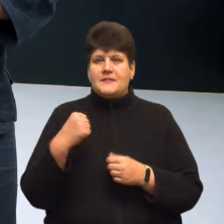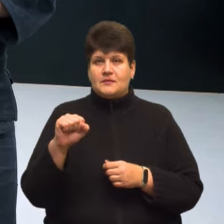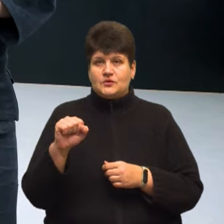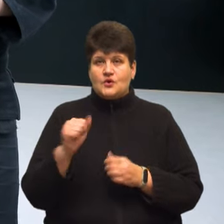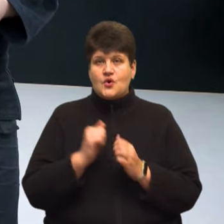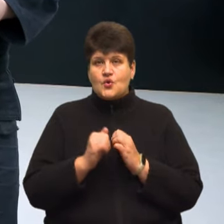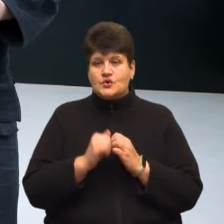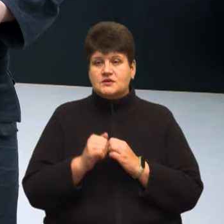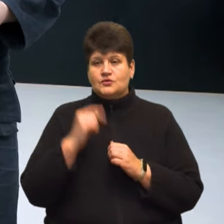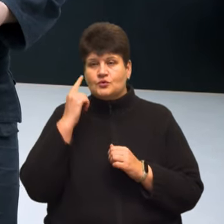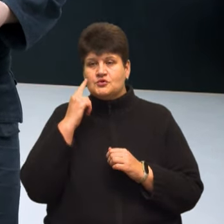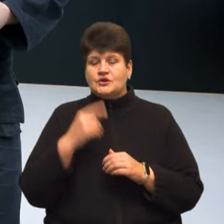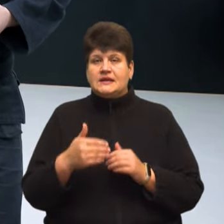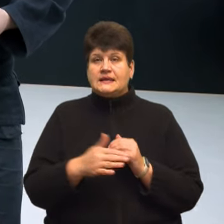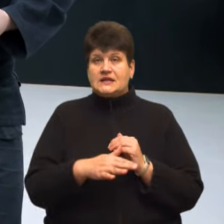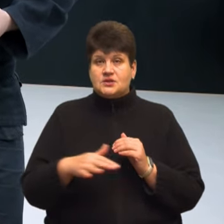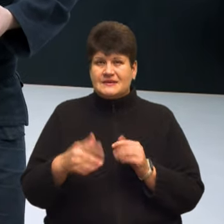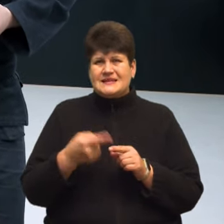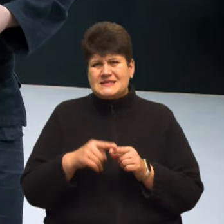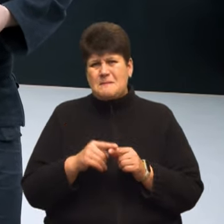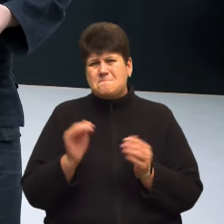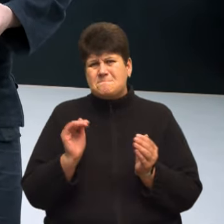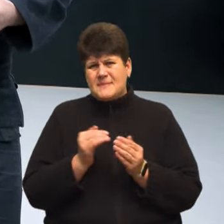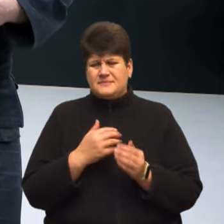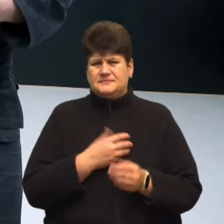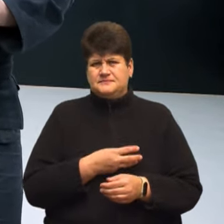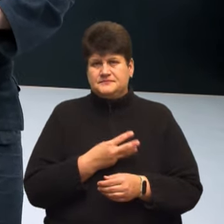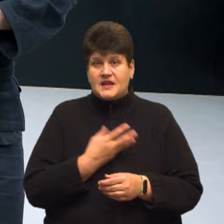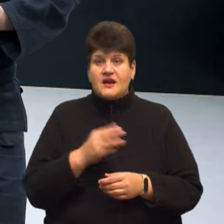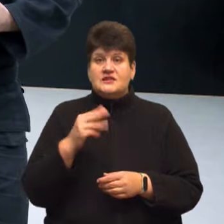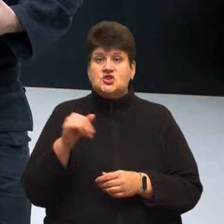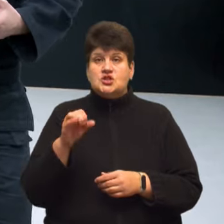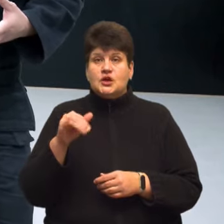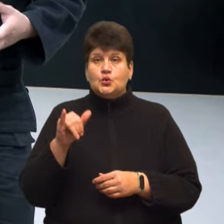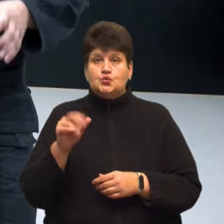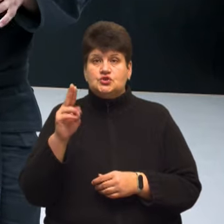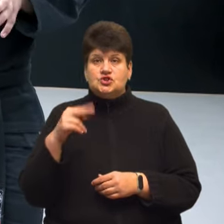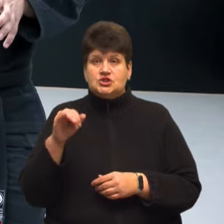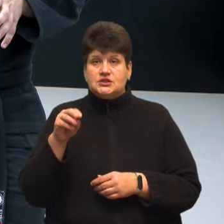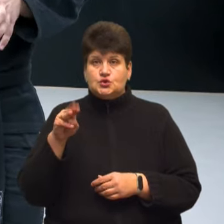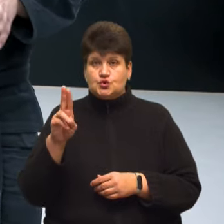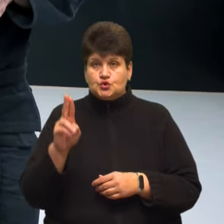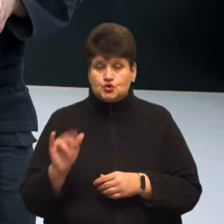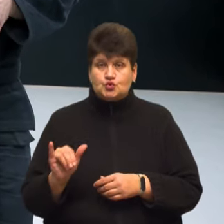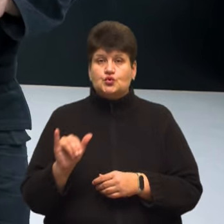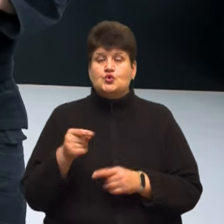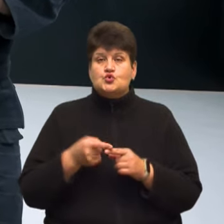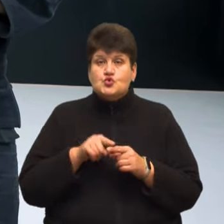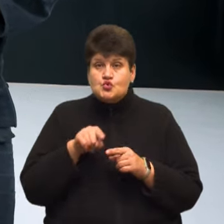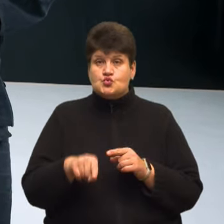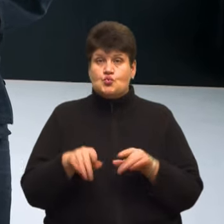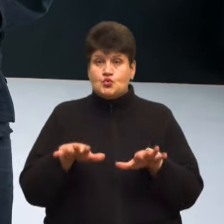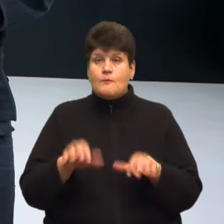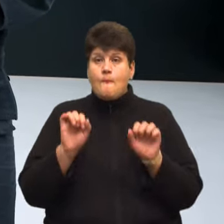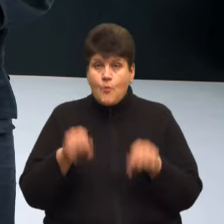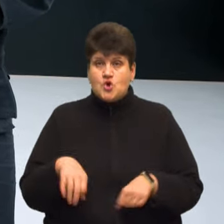що нижня позиція це менш домінуюча але джиуджицу якраз таки за допомогою дуджицу цю позицію можна